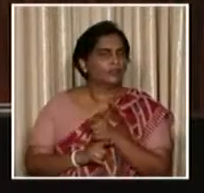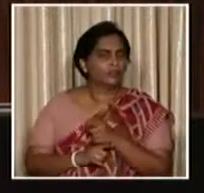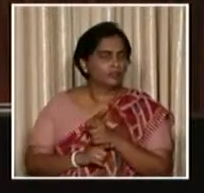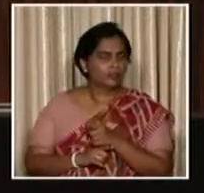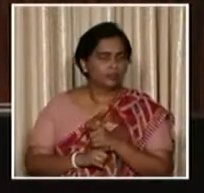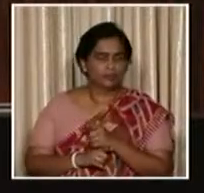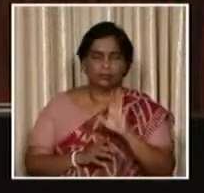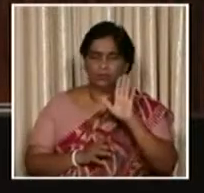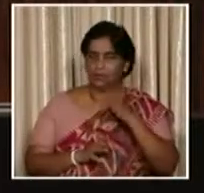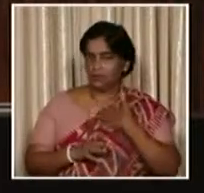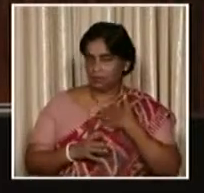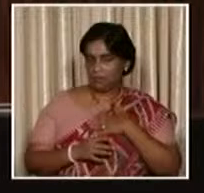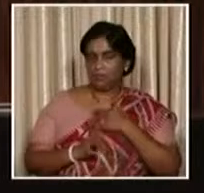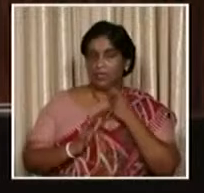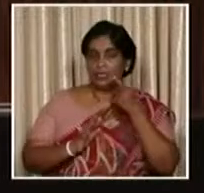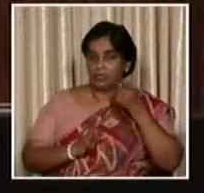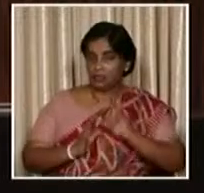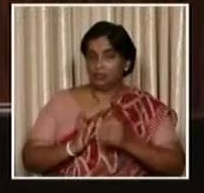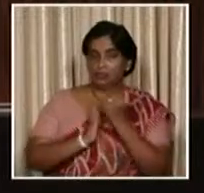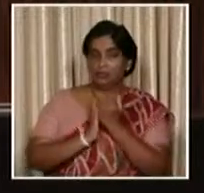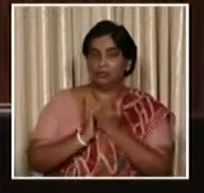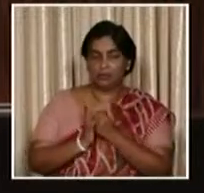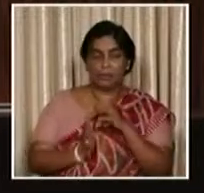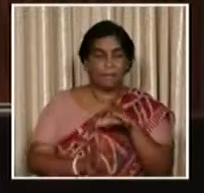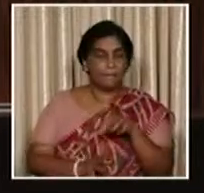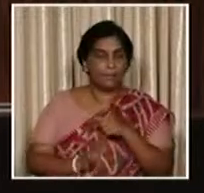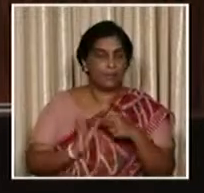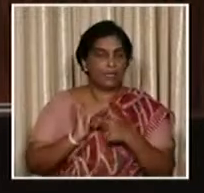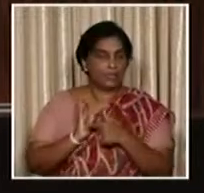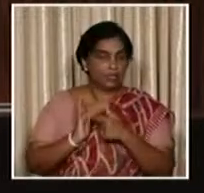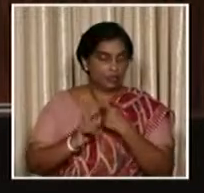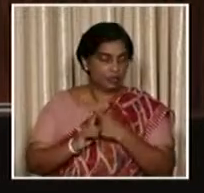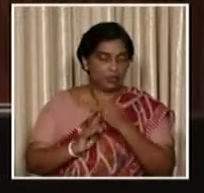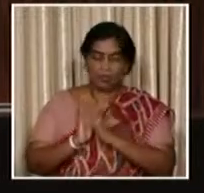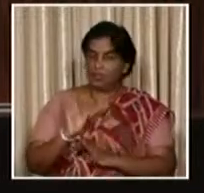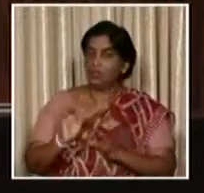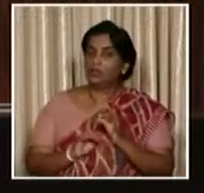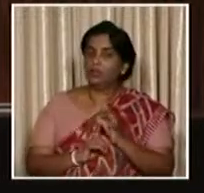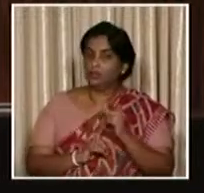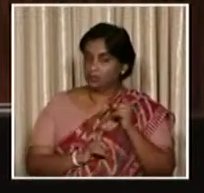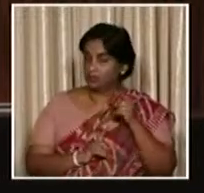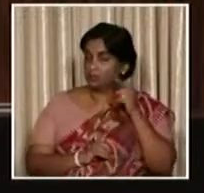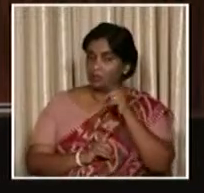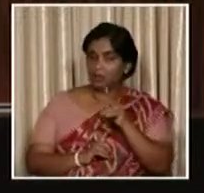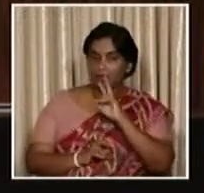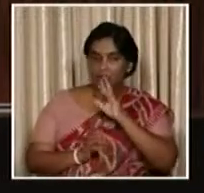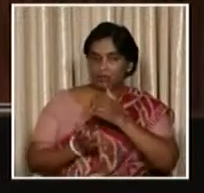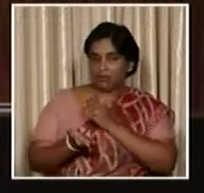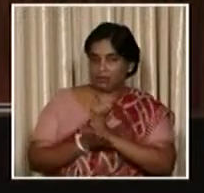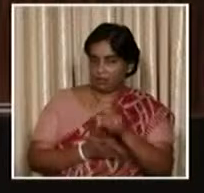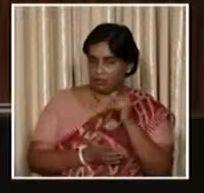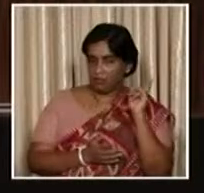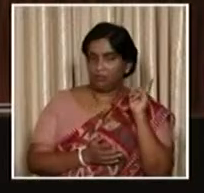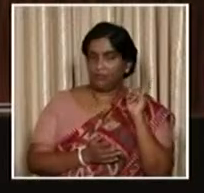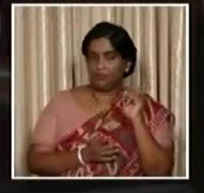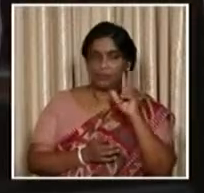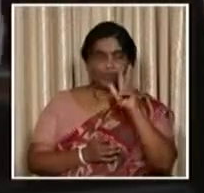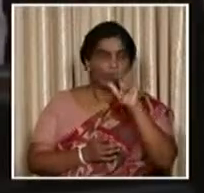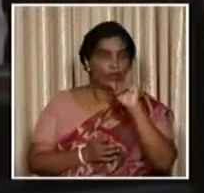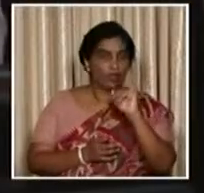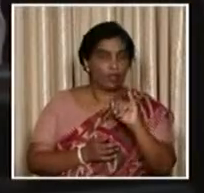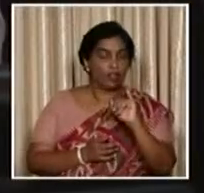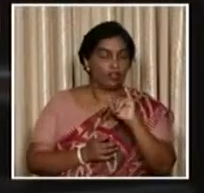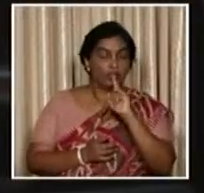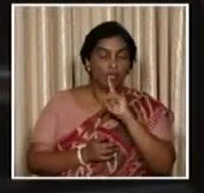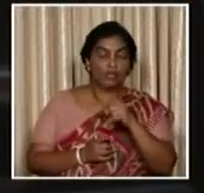අර කතානායකතුමා මේ ස්ථාවර නියෝග පාවිච්චිවෙන් අර තිස්ස කුටි ආරච්චි මන්ත්‍රීතුමා ඔබතුමාම නොමග යවුවා 86 තියෙන